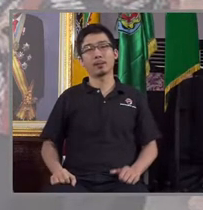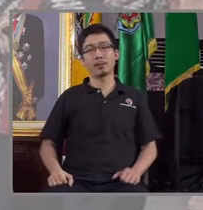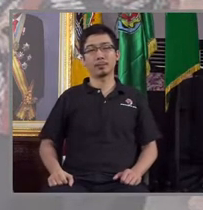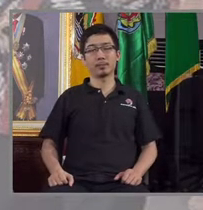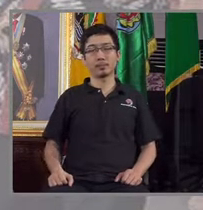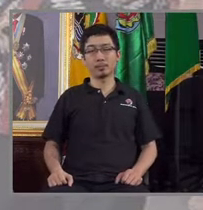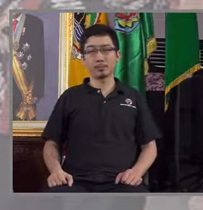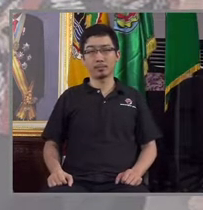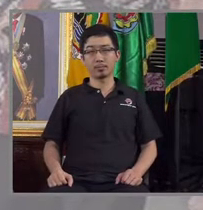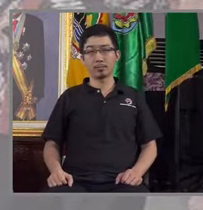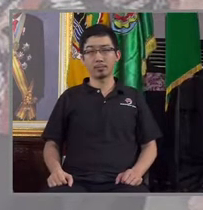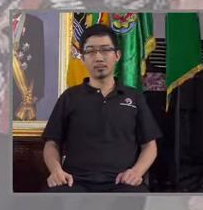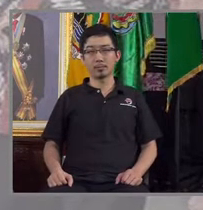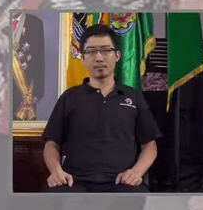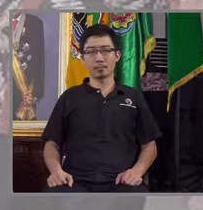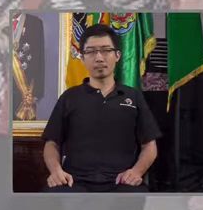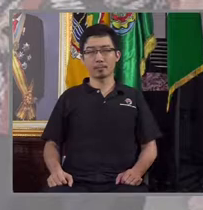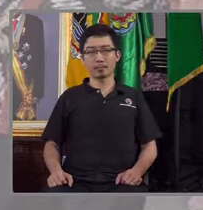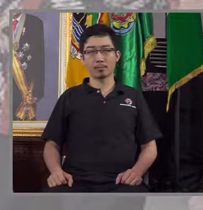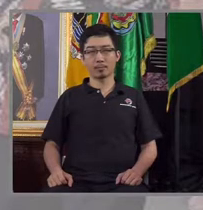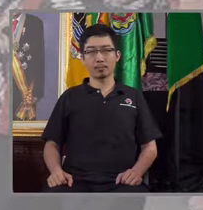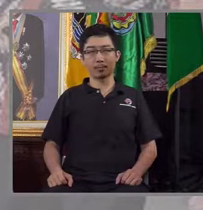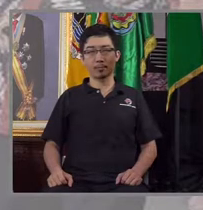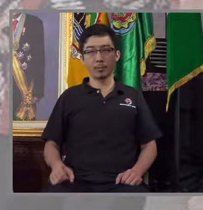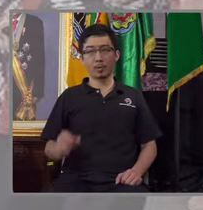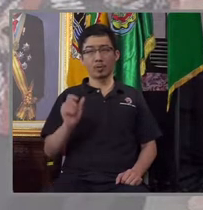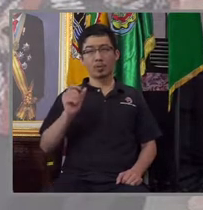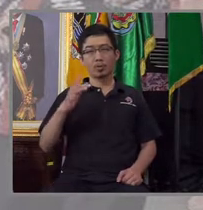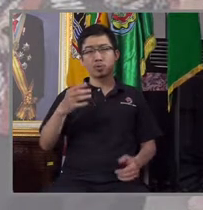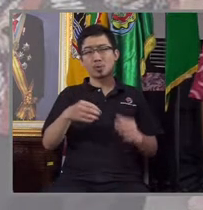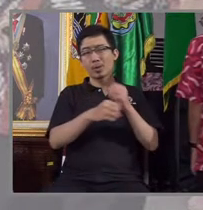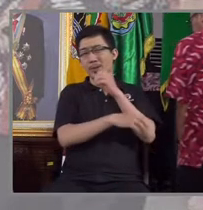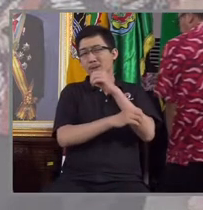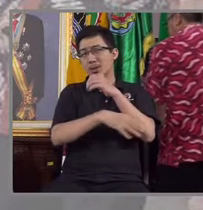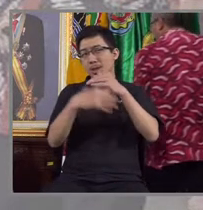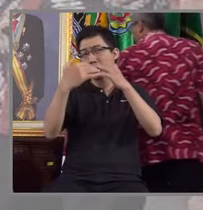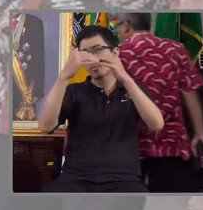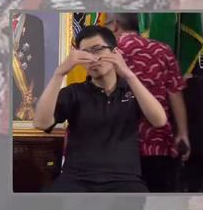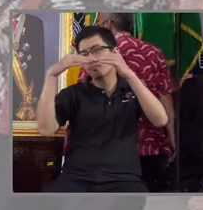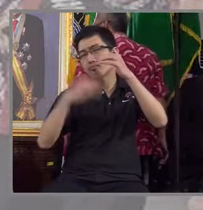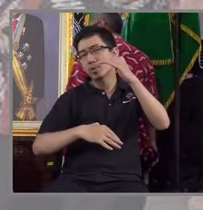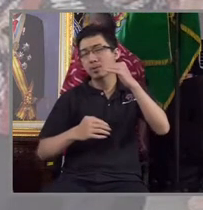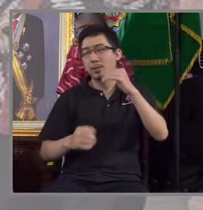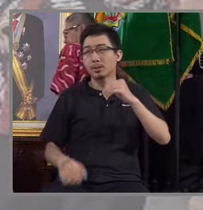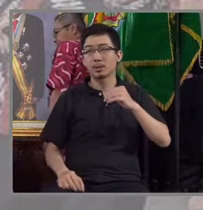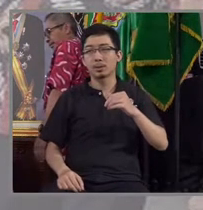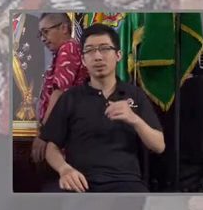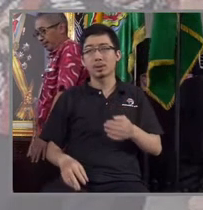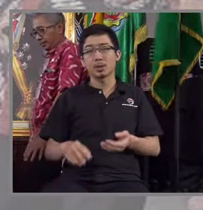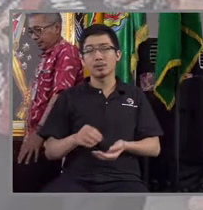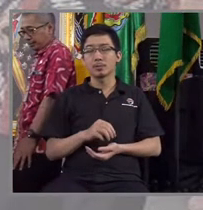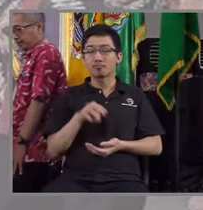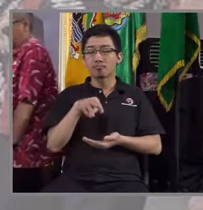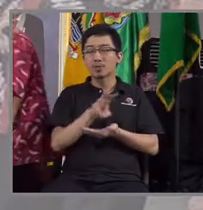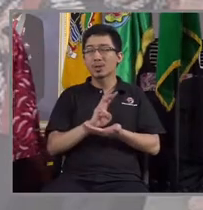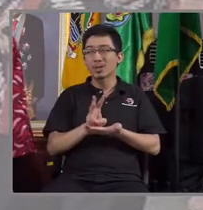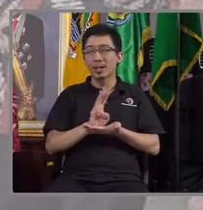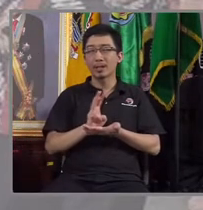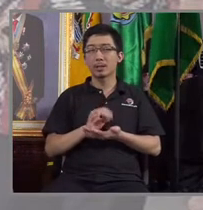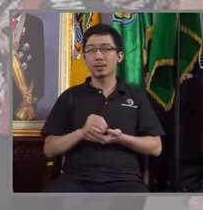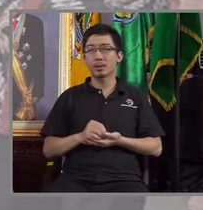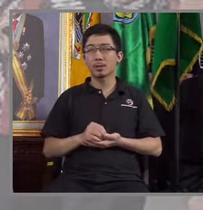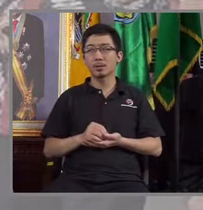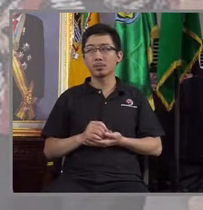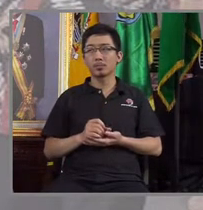Hai dengan hal itu tentunya untuk mengatasi kemiskinan Hai di kota Salatiga Hai